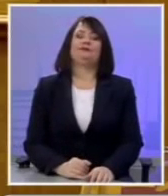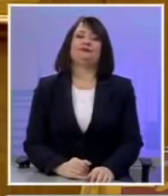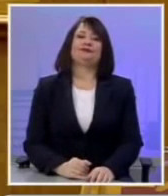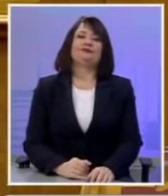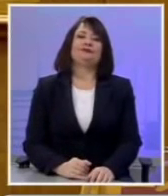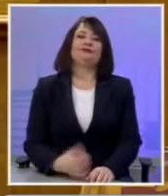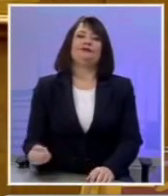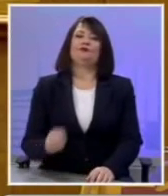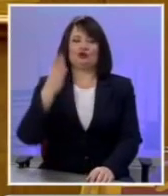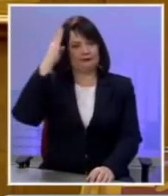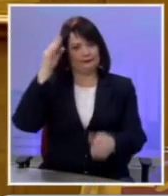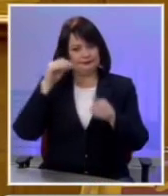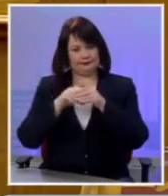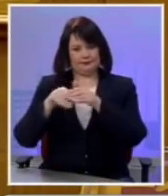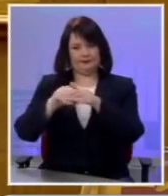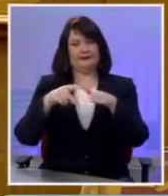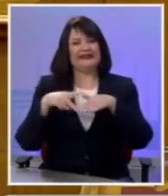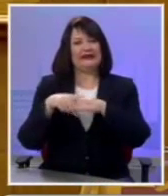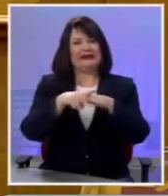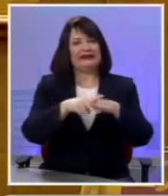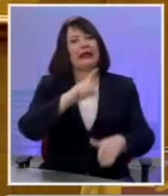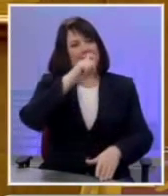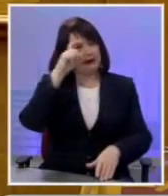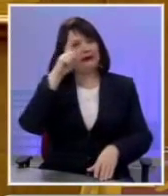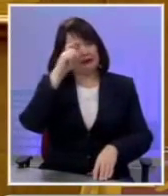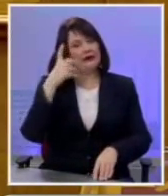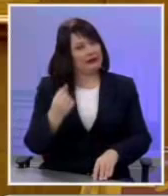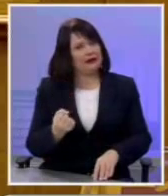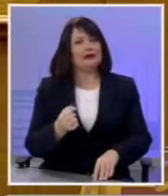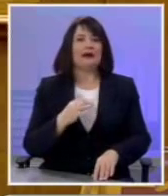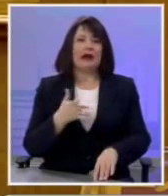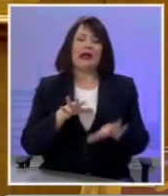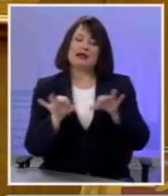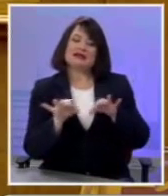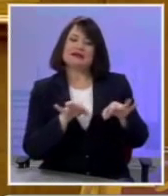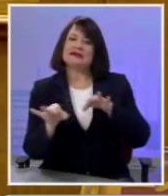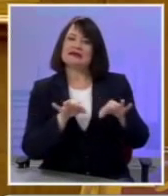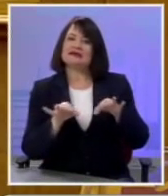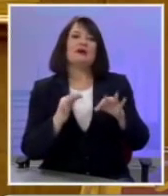Η νέα ανακεφαλαιοποίηση, παρά τις δυσκολίες, σχεδιάστηκε ώστε